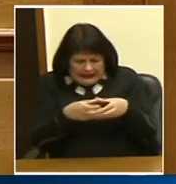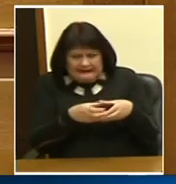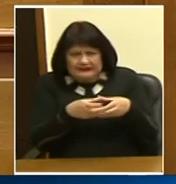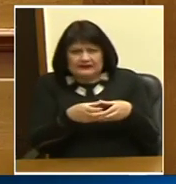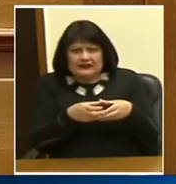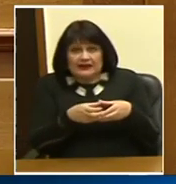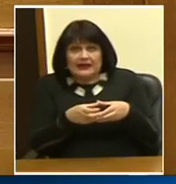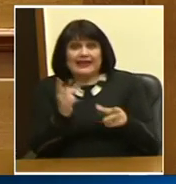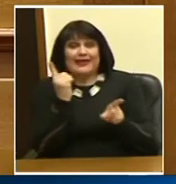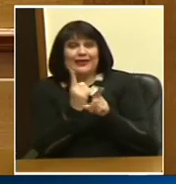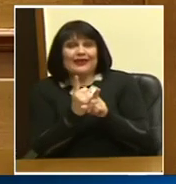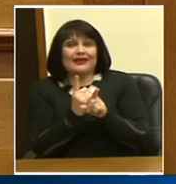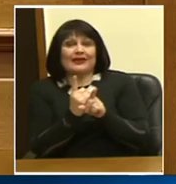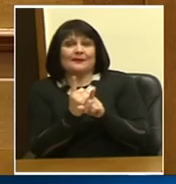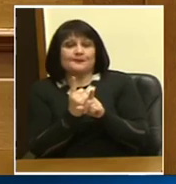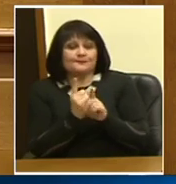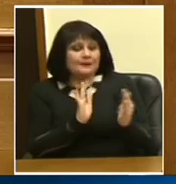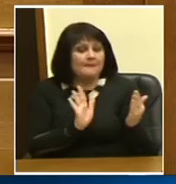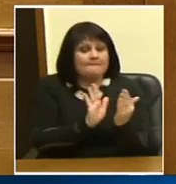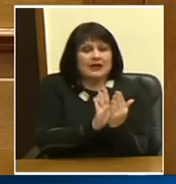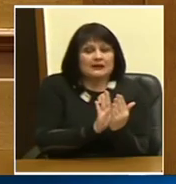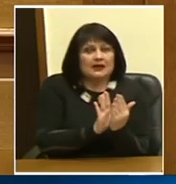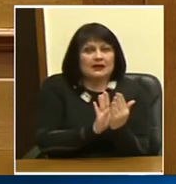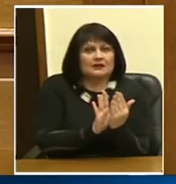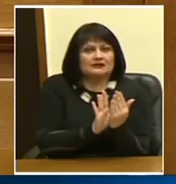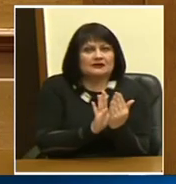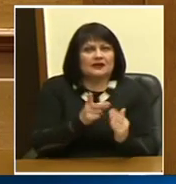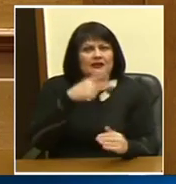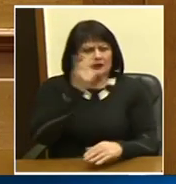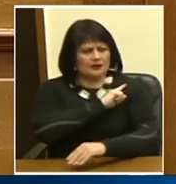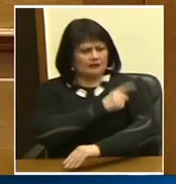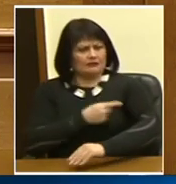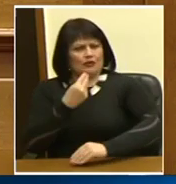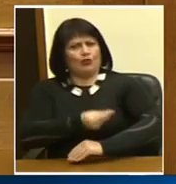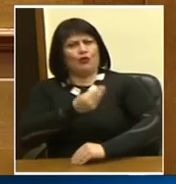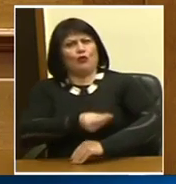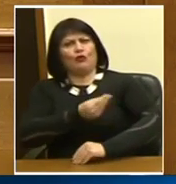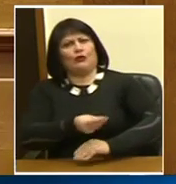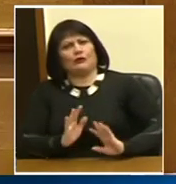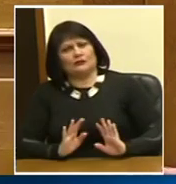ειδικής μεταχείρισης και δικαιούται ιδιαίτερα προνόμια, ειδικά προνόμια.